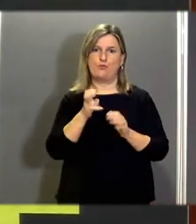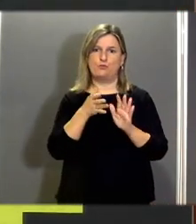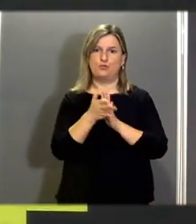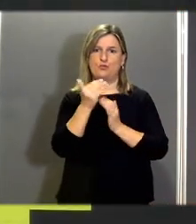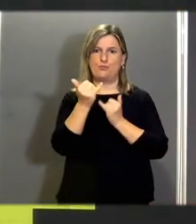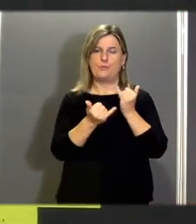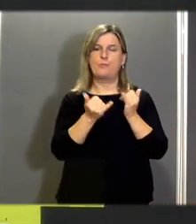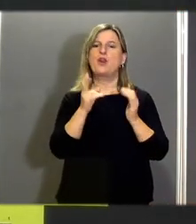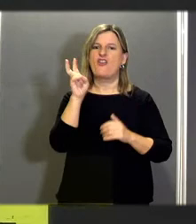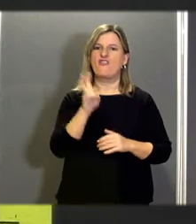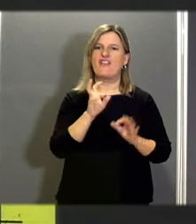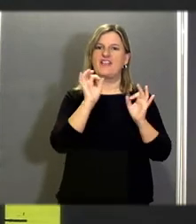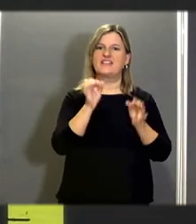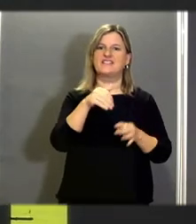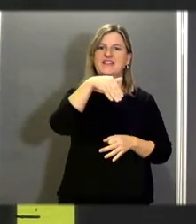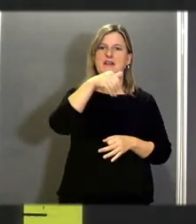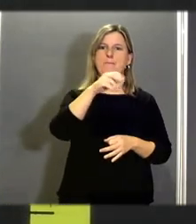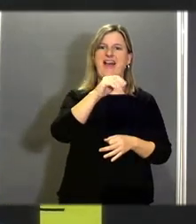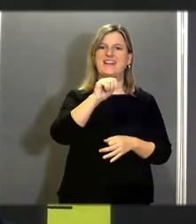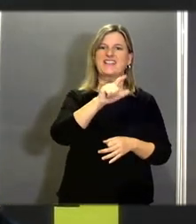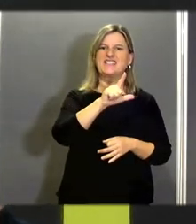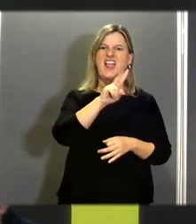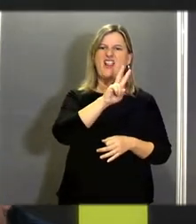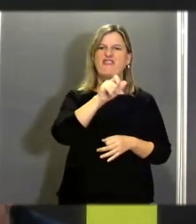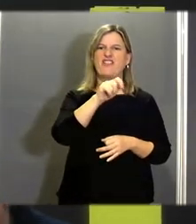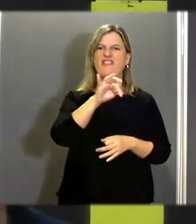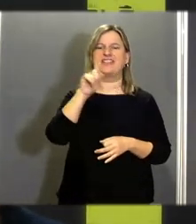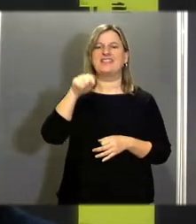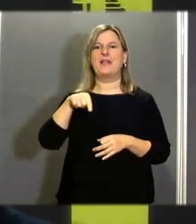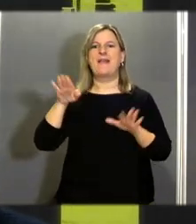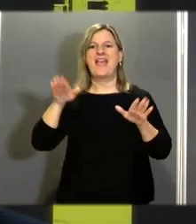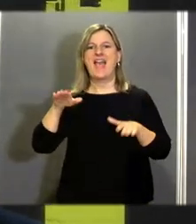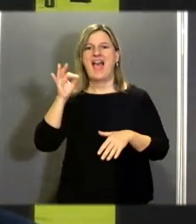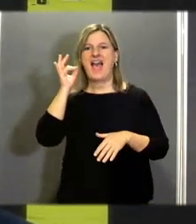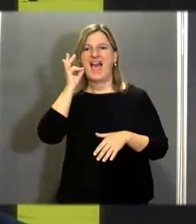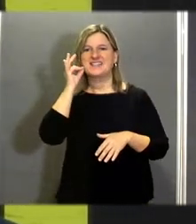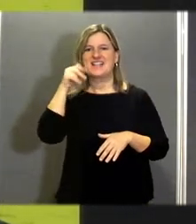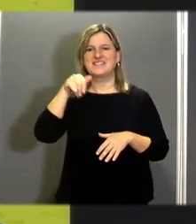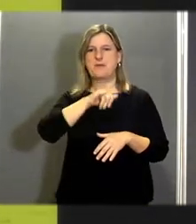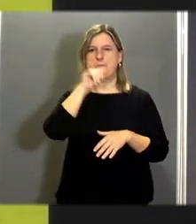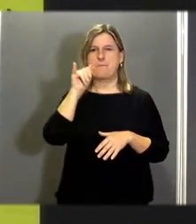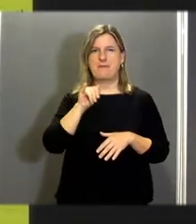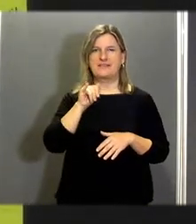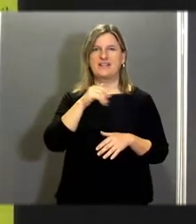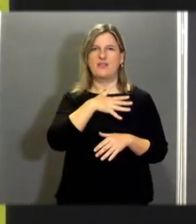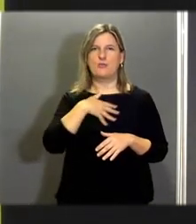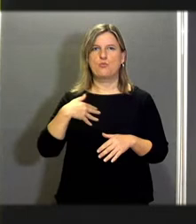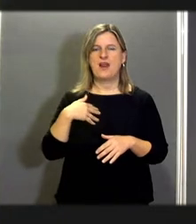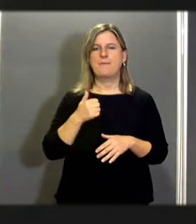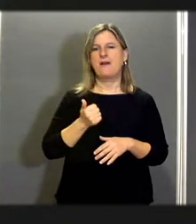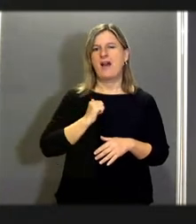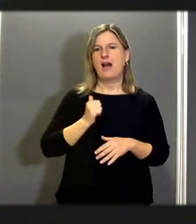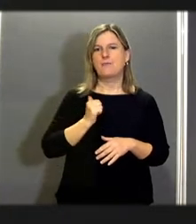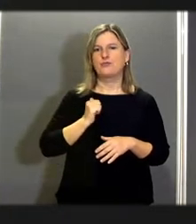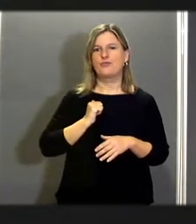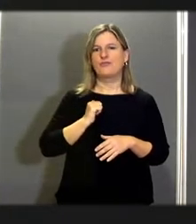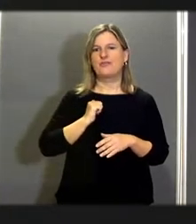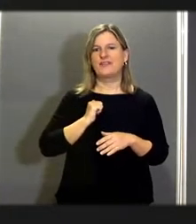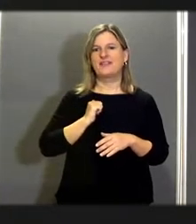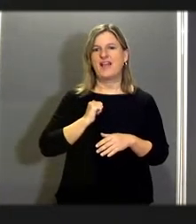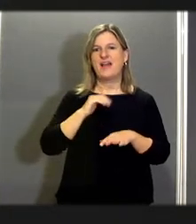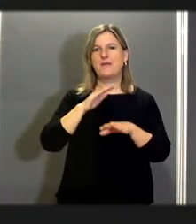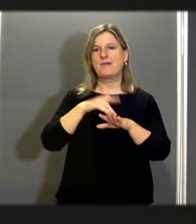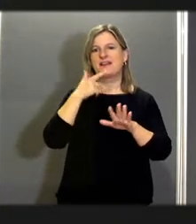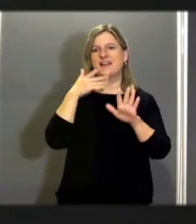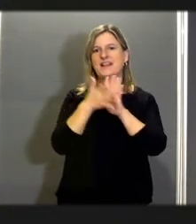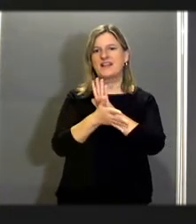i tenim l'Àngels Martínez i d'alguna manera el que voldríem és aprofitar una estona per fer